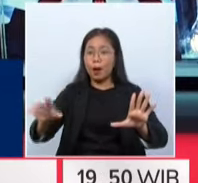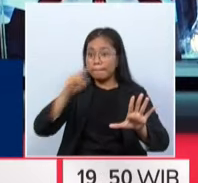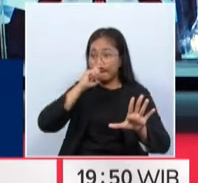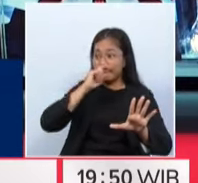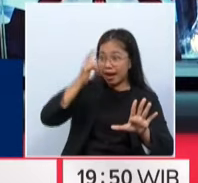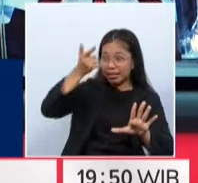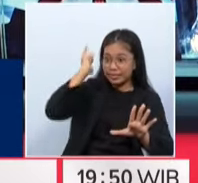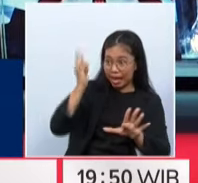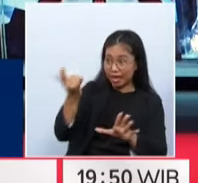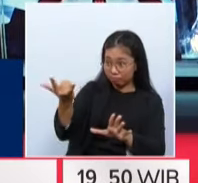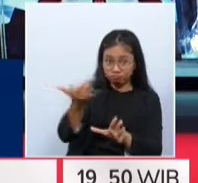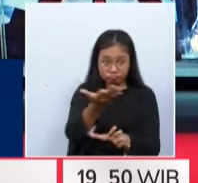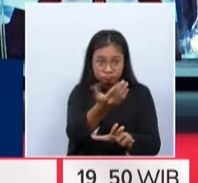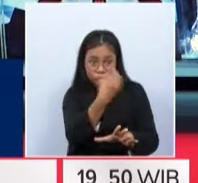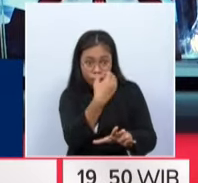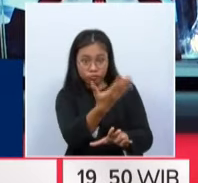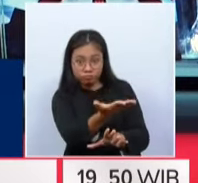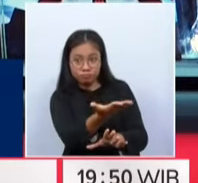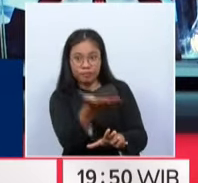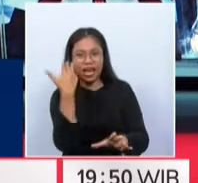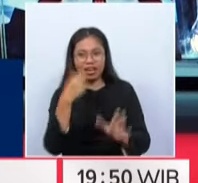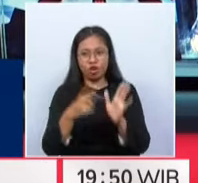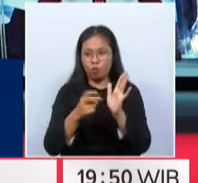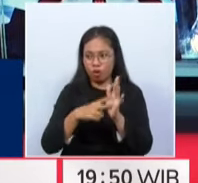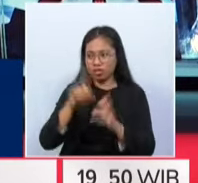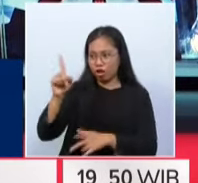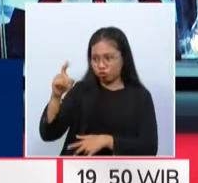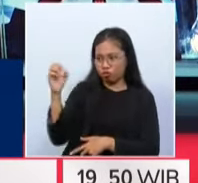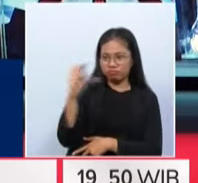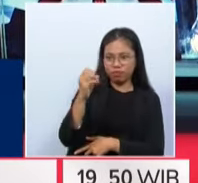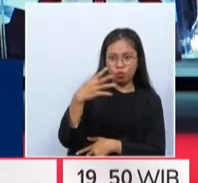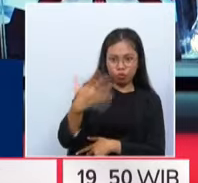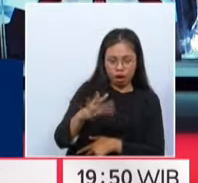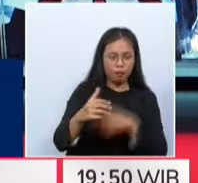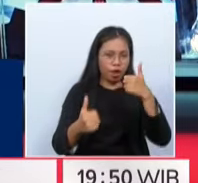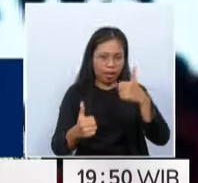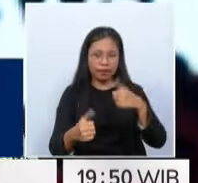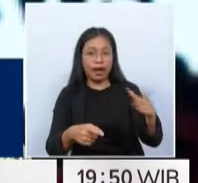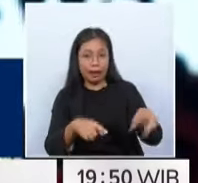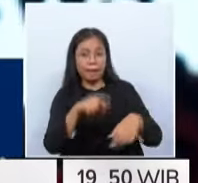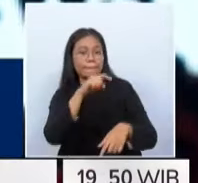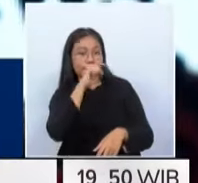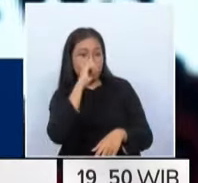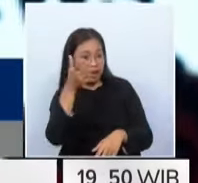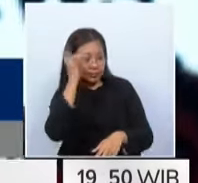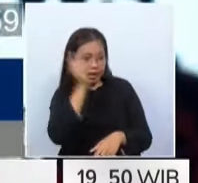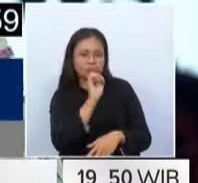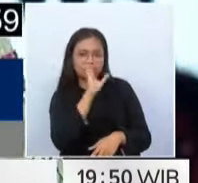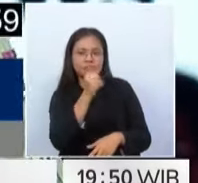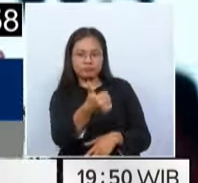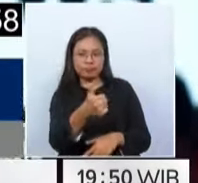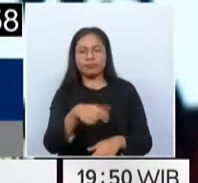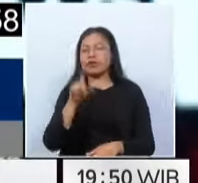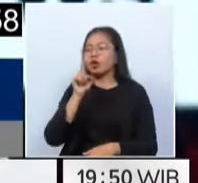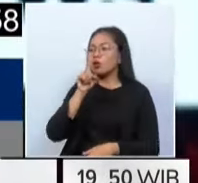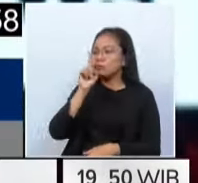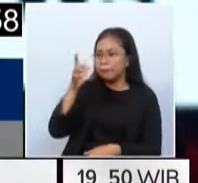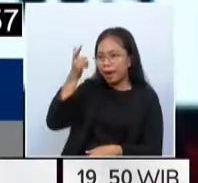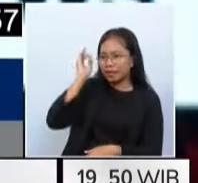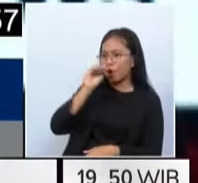menanggapi jawaban calon Presiden nomor urut 1 waktu anda 1 menit dimulai ketika berbicara yang pertama kita mesti menguatkan